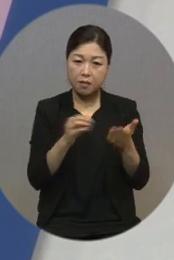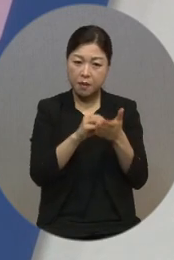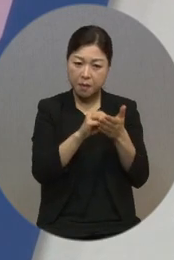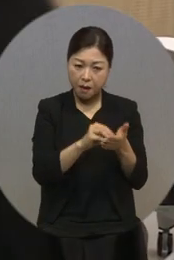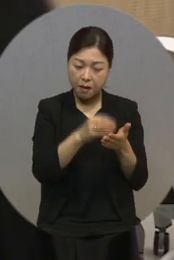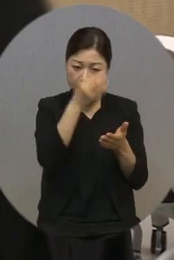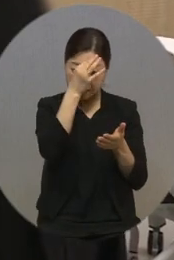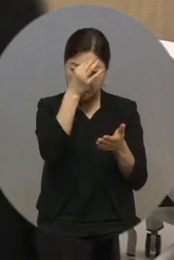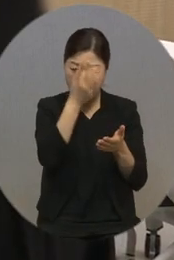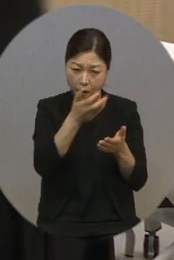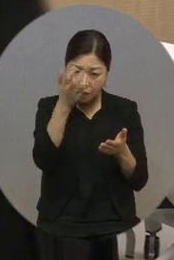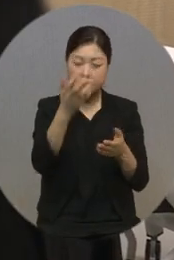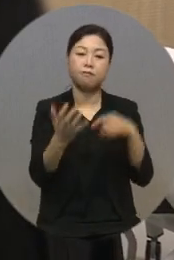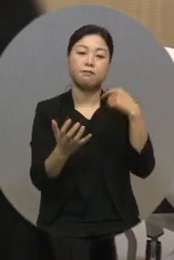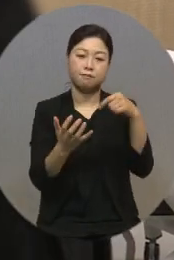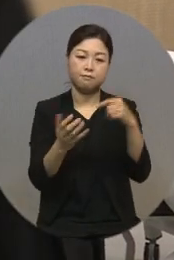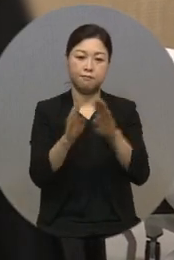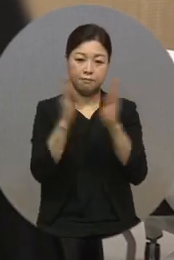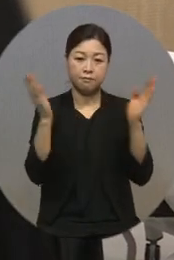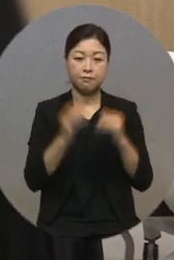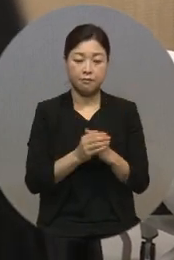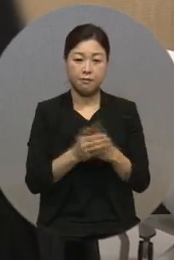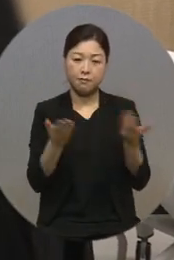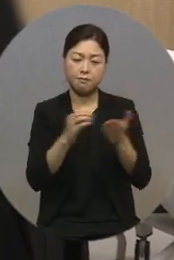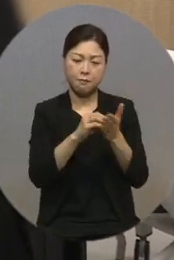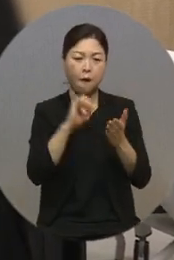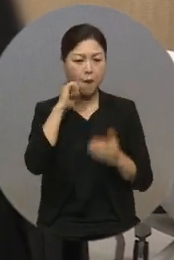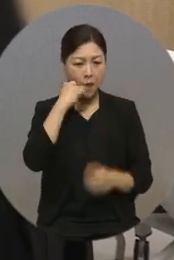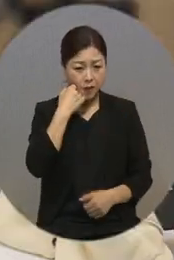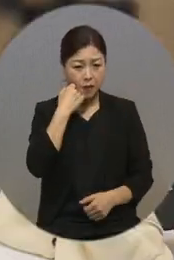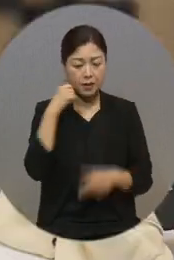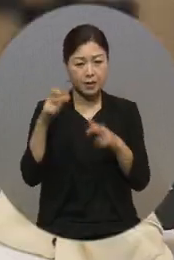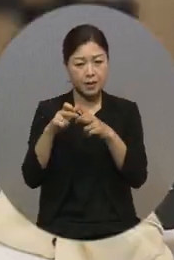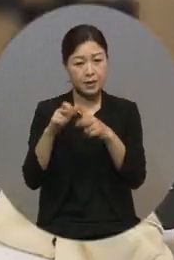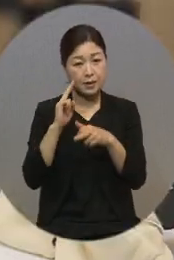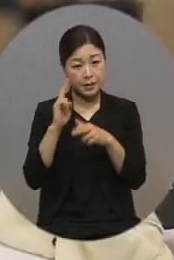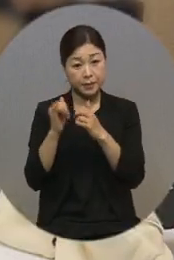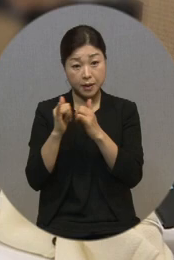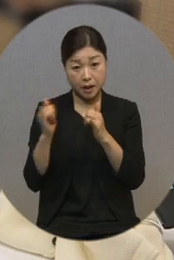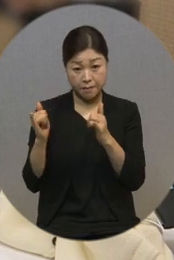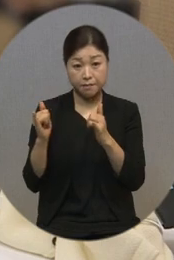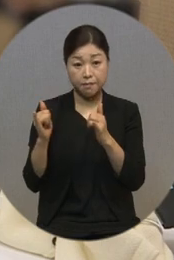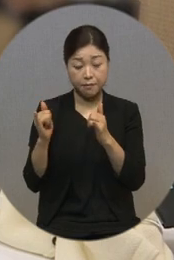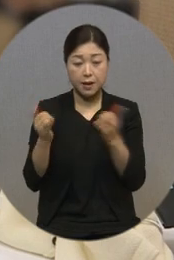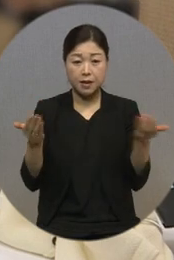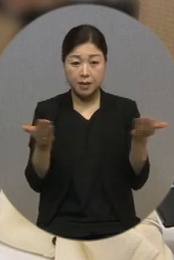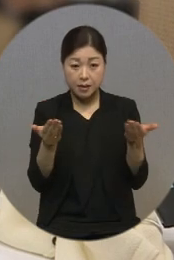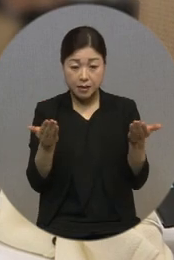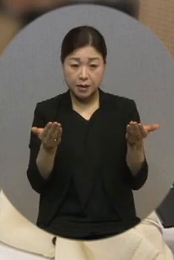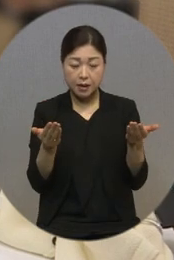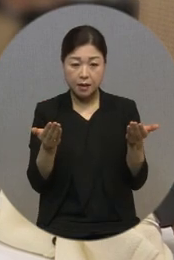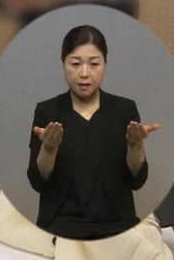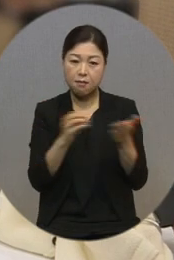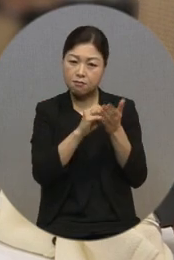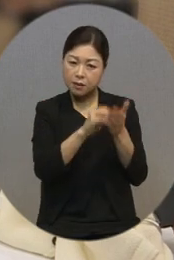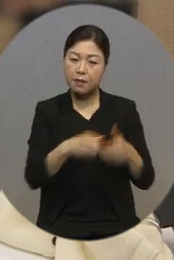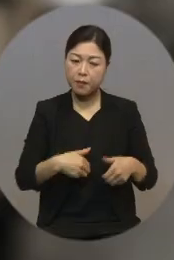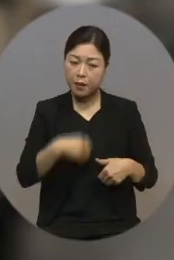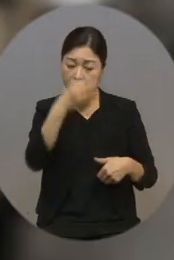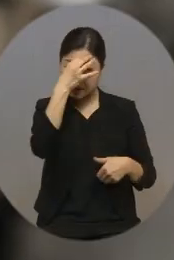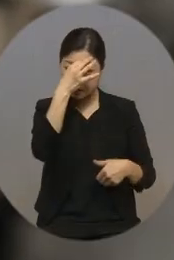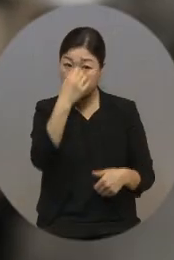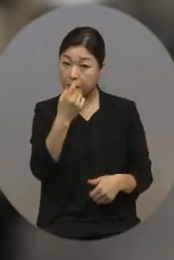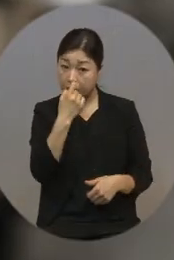이번 취업 스킬업 강좌는 취업에 어려움을 겪고 있는 중증장애인을 대상으로 취업에 필요한 기술을 습득해